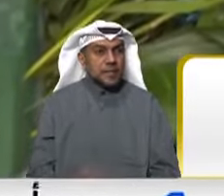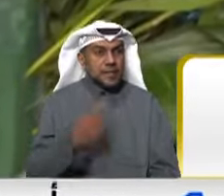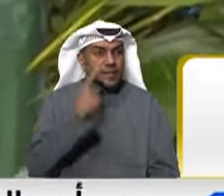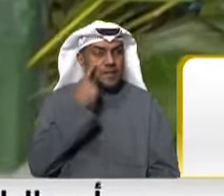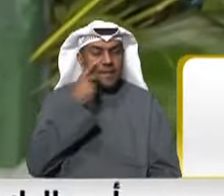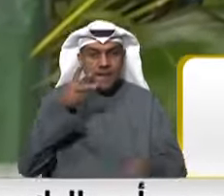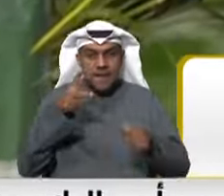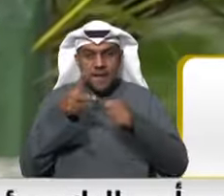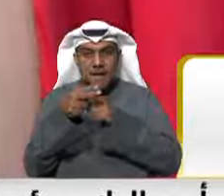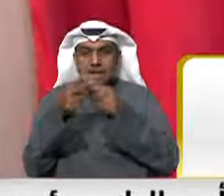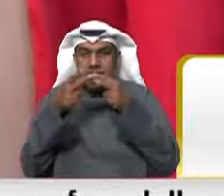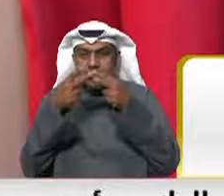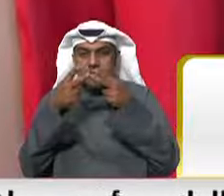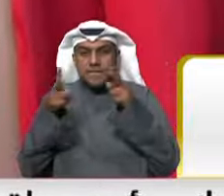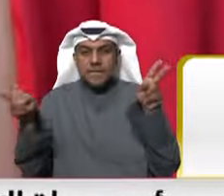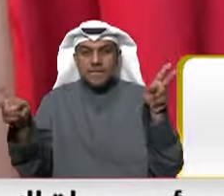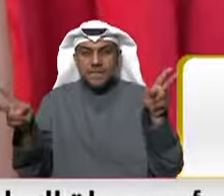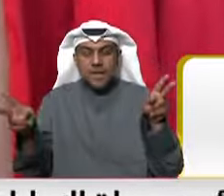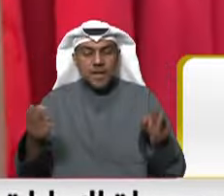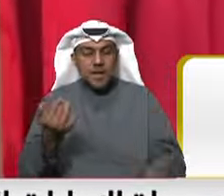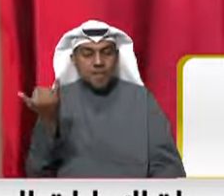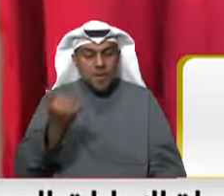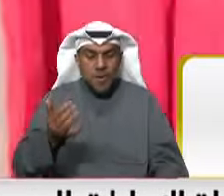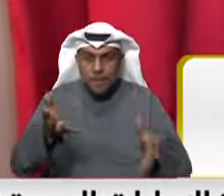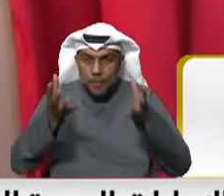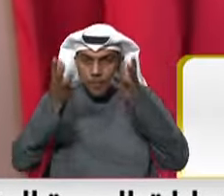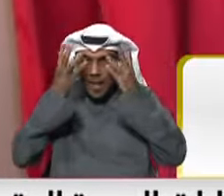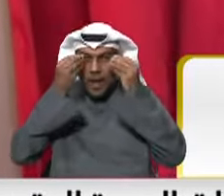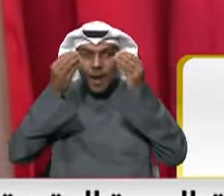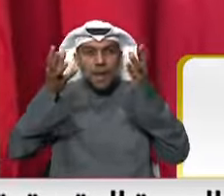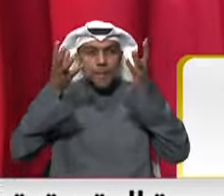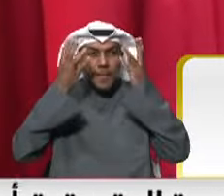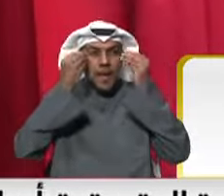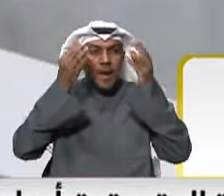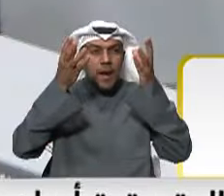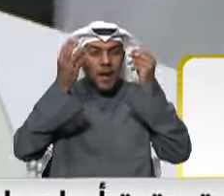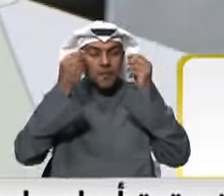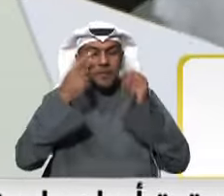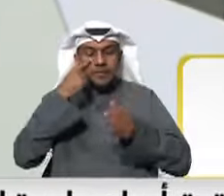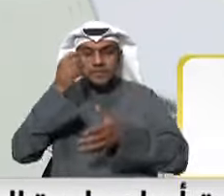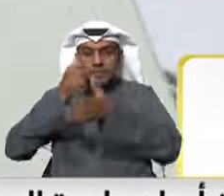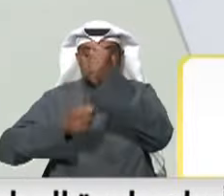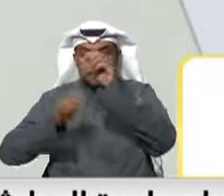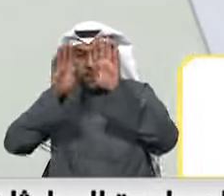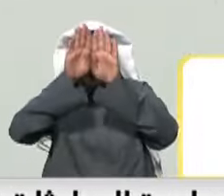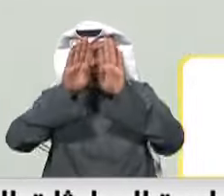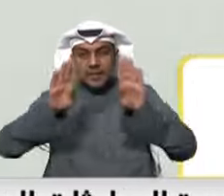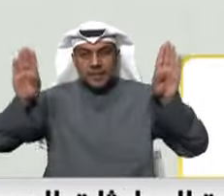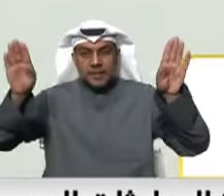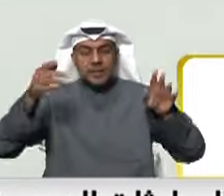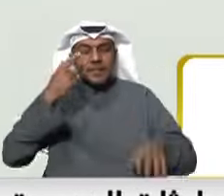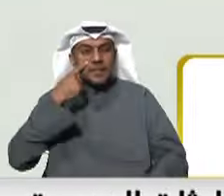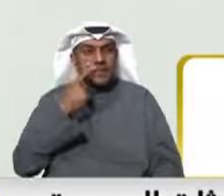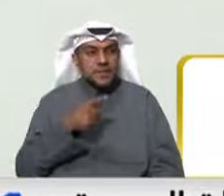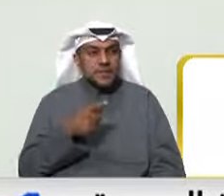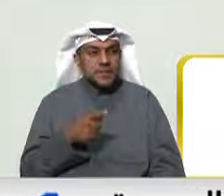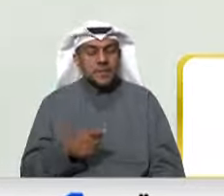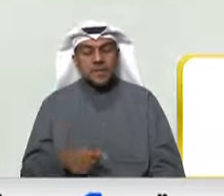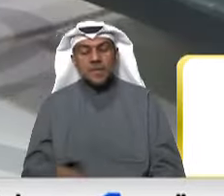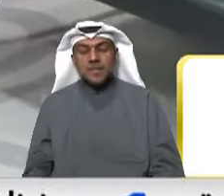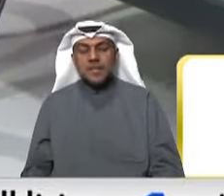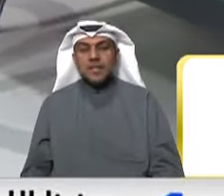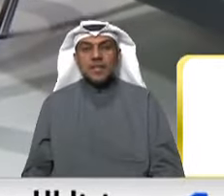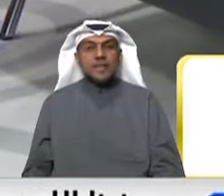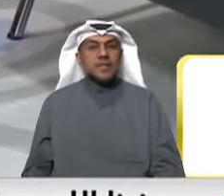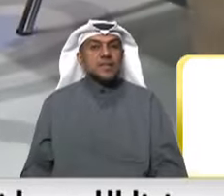في عالم يعتلي فيه التعليم والمعرفة، يظل مستشفى مبارك صرحا تعليميا بامتياز لطلبة كلية